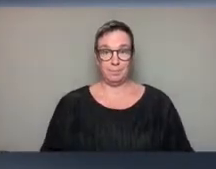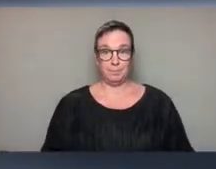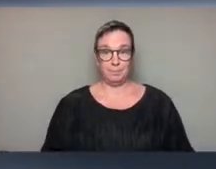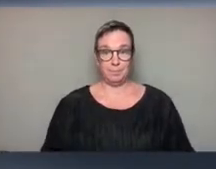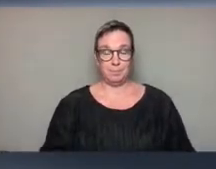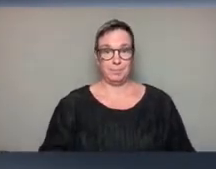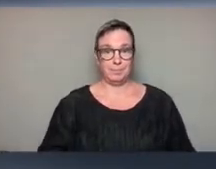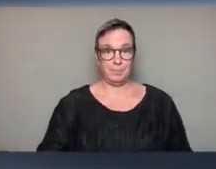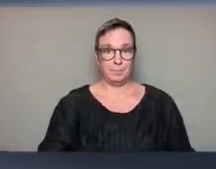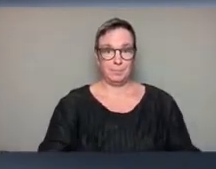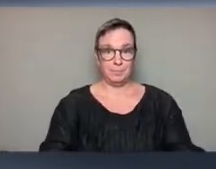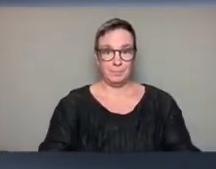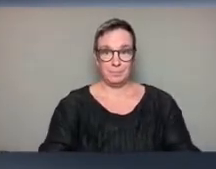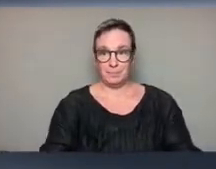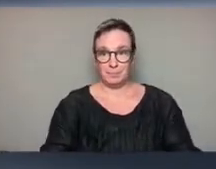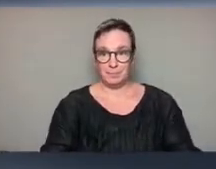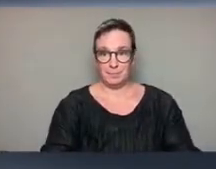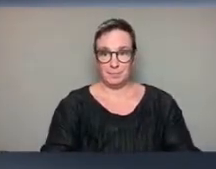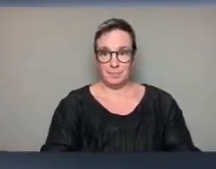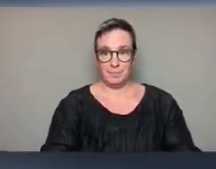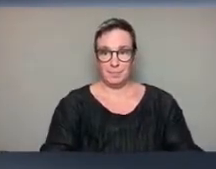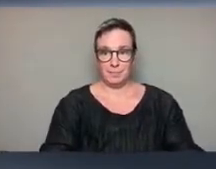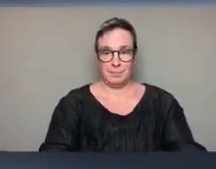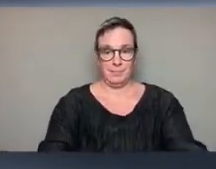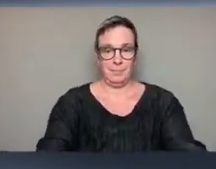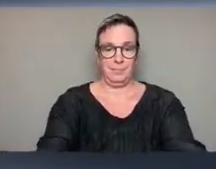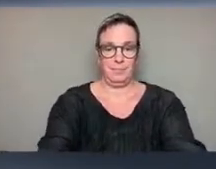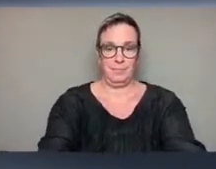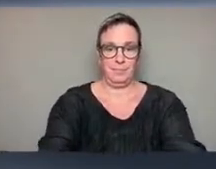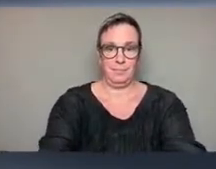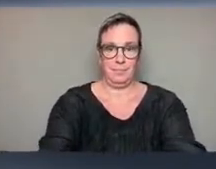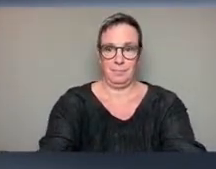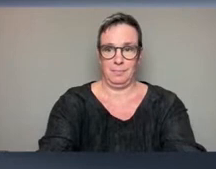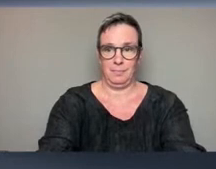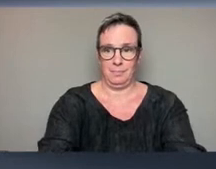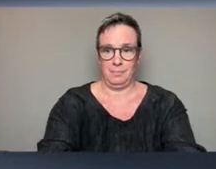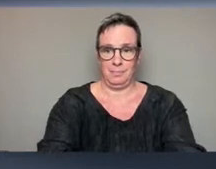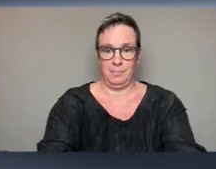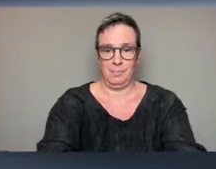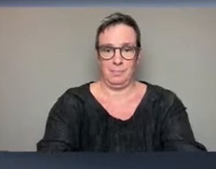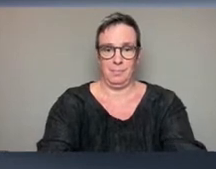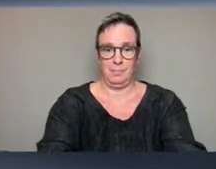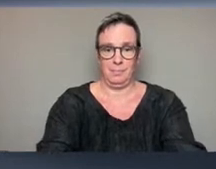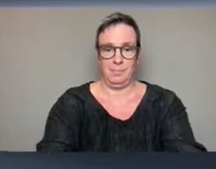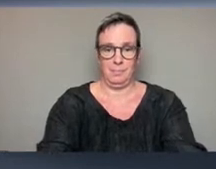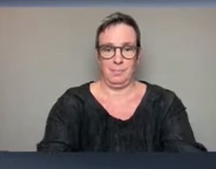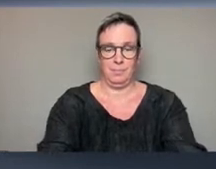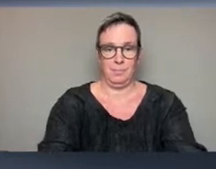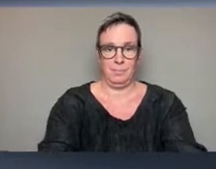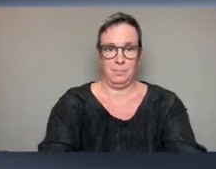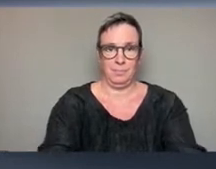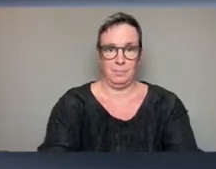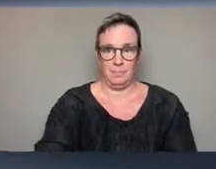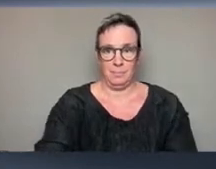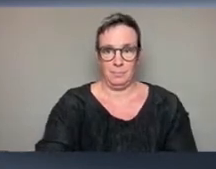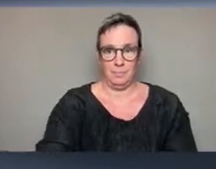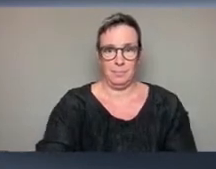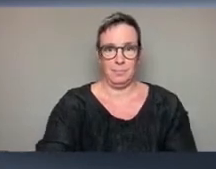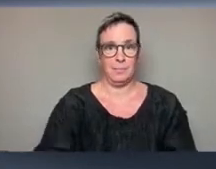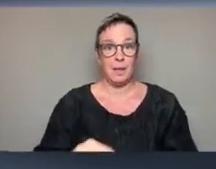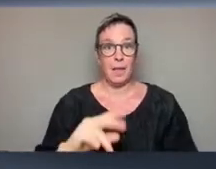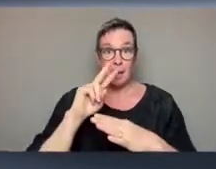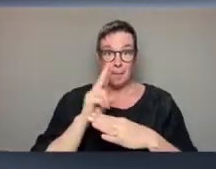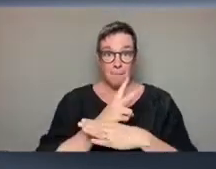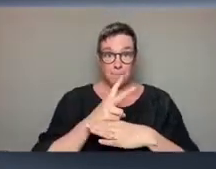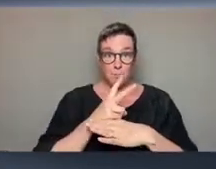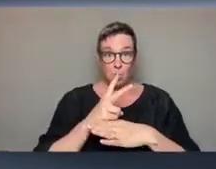Merci Tina. Je vais maintenant vous présenter un projet qui porte plus particulièrement sur l'accessibilité dans les parcs,